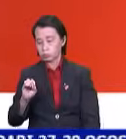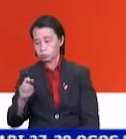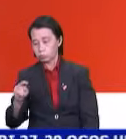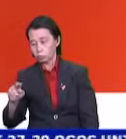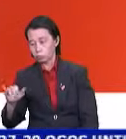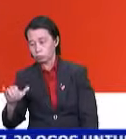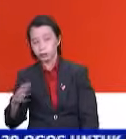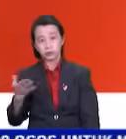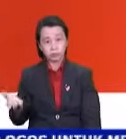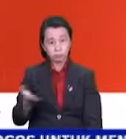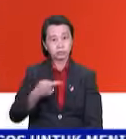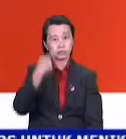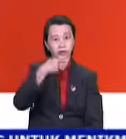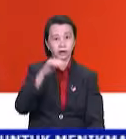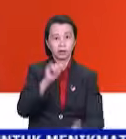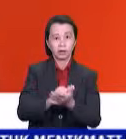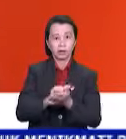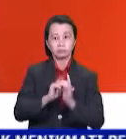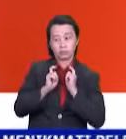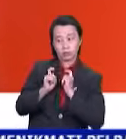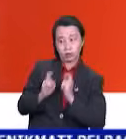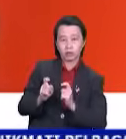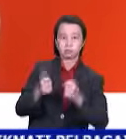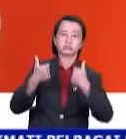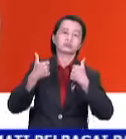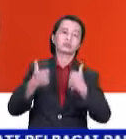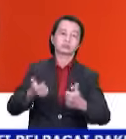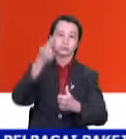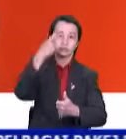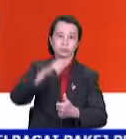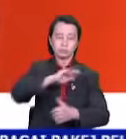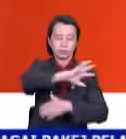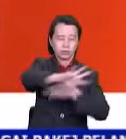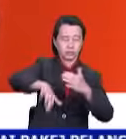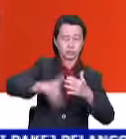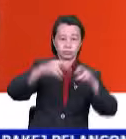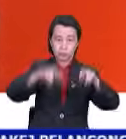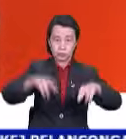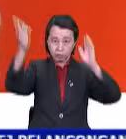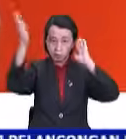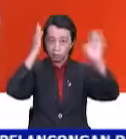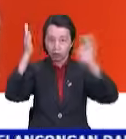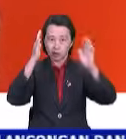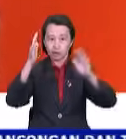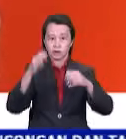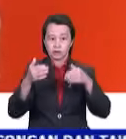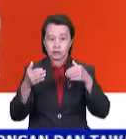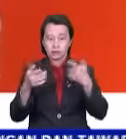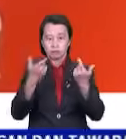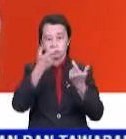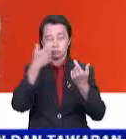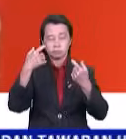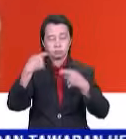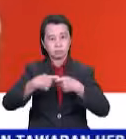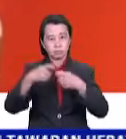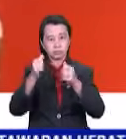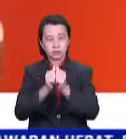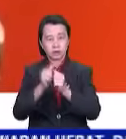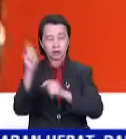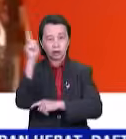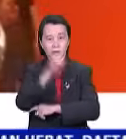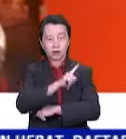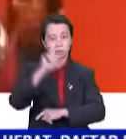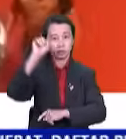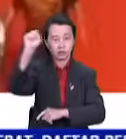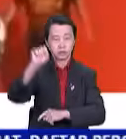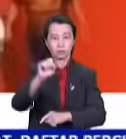kejayaannya ini merupakan ini satu hadiah paling berbaga Buat seluruh rakyat Indonesia Sempena hari kebangsaan ke-64